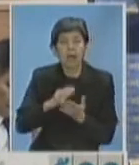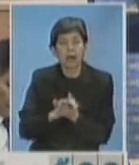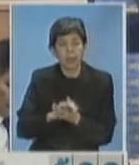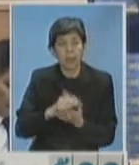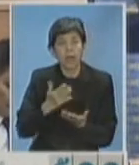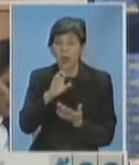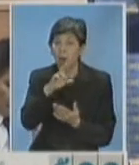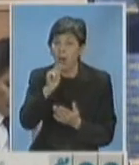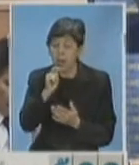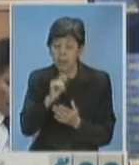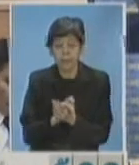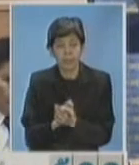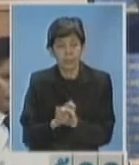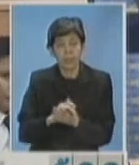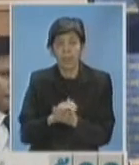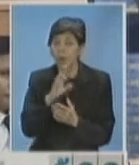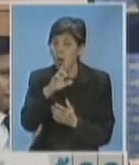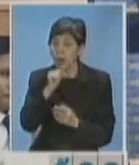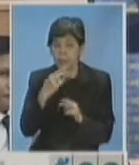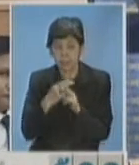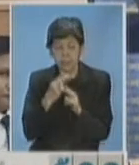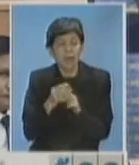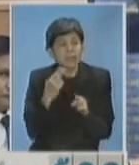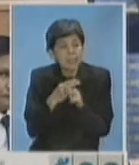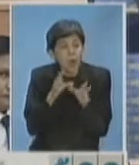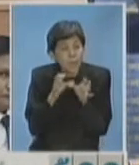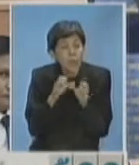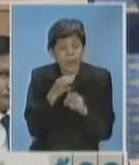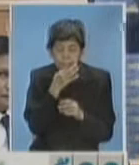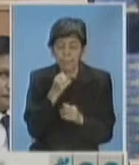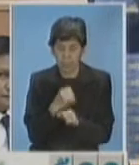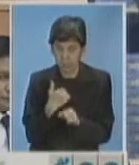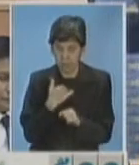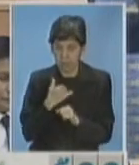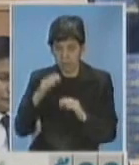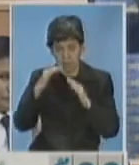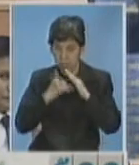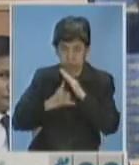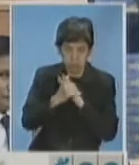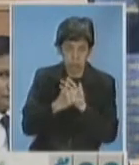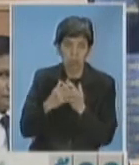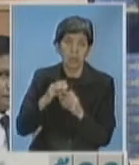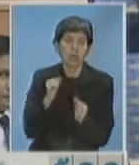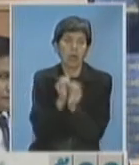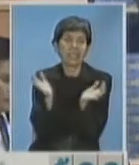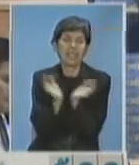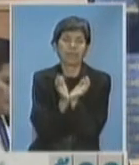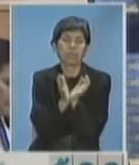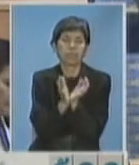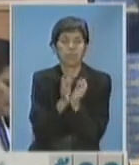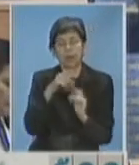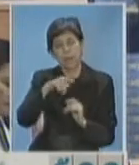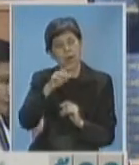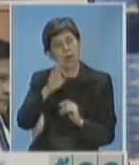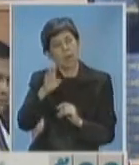ทรงกฎชื่นชูผลหรือผู้กองปูเข็มฝ่าตำรวจเข้ามาก็ถูกจับตามพรบมั่นคง